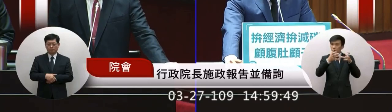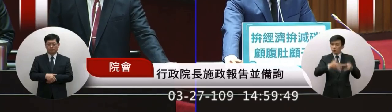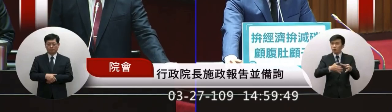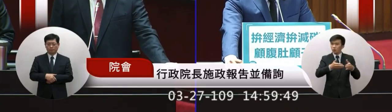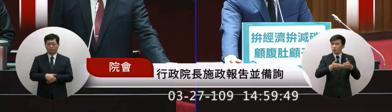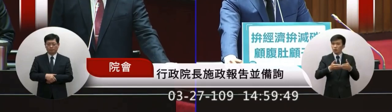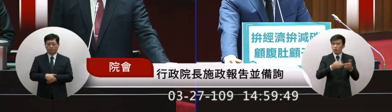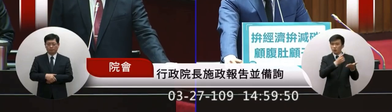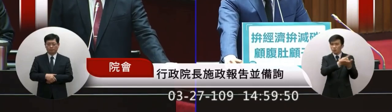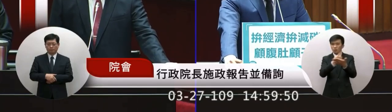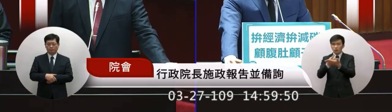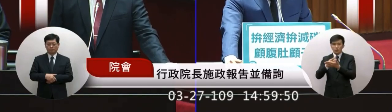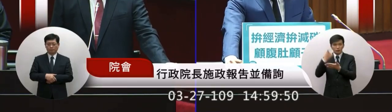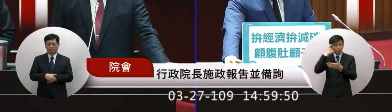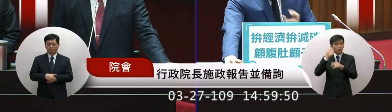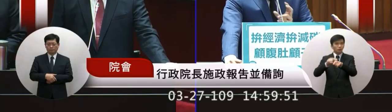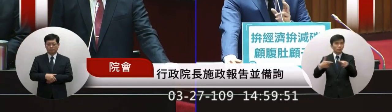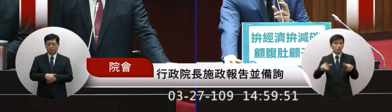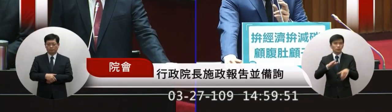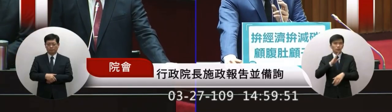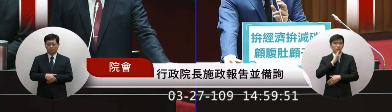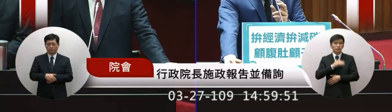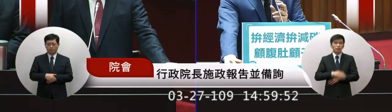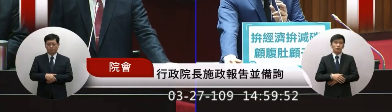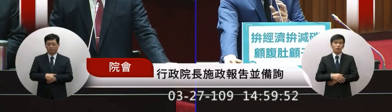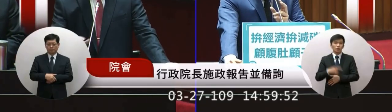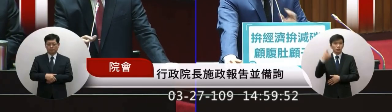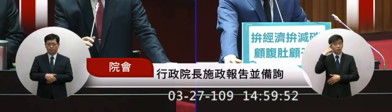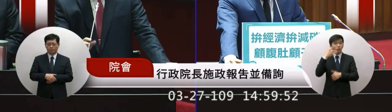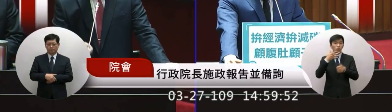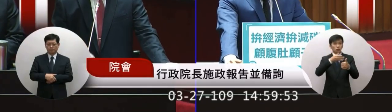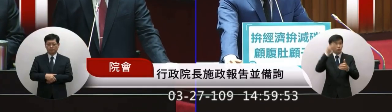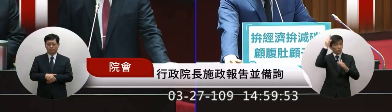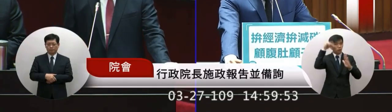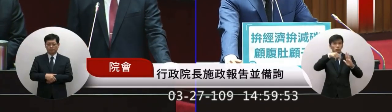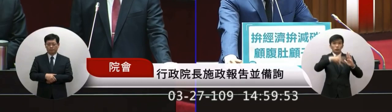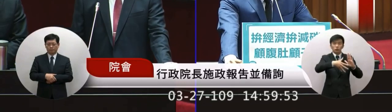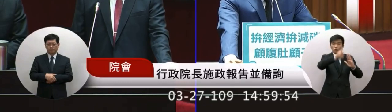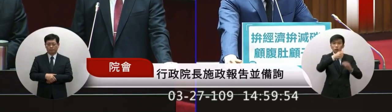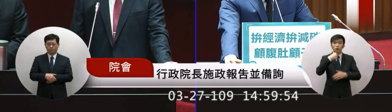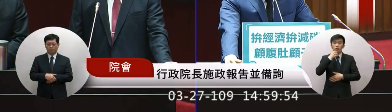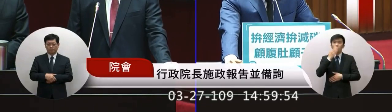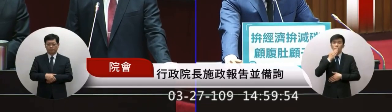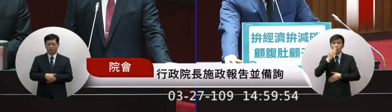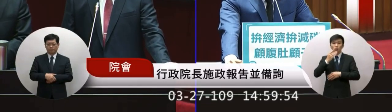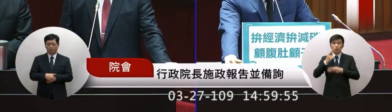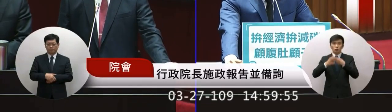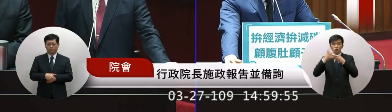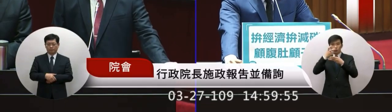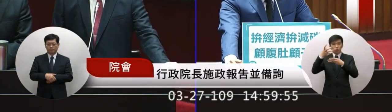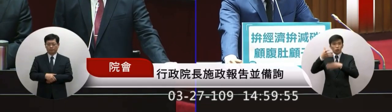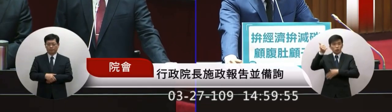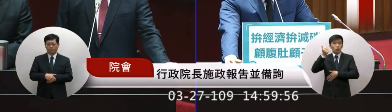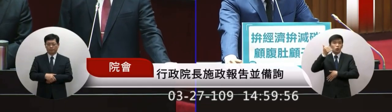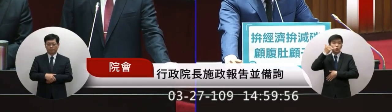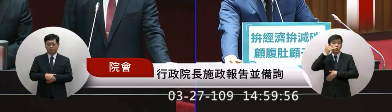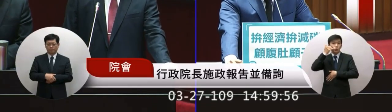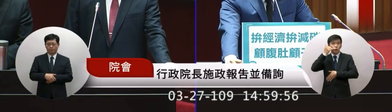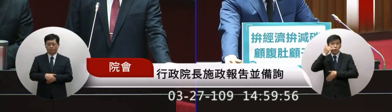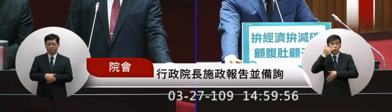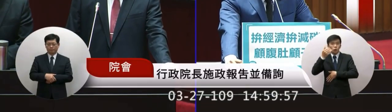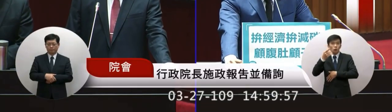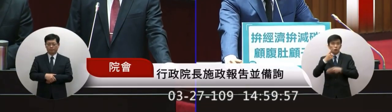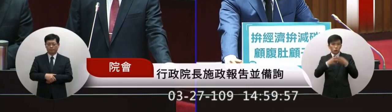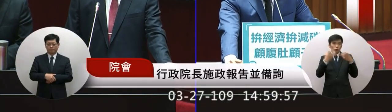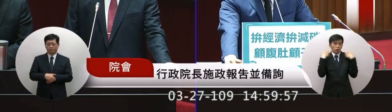家都有各自的立场，没有错。那这个部分是不是请教苏院长，台糖的主管机关如果从经济部来改为农委会吼，你的看